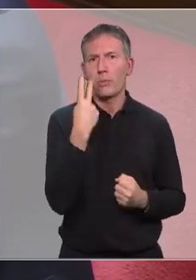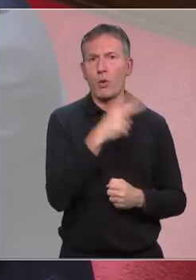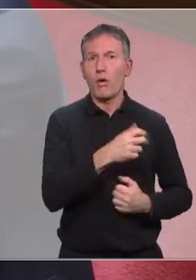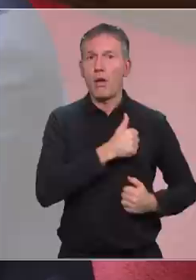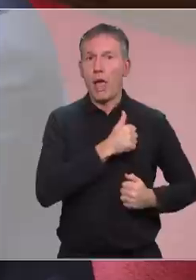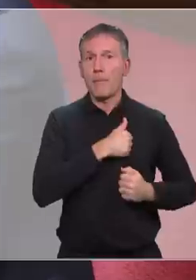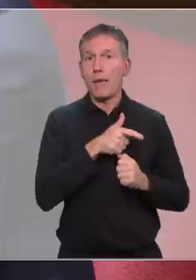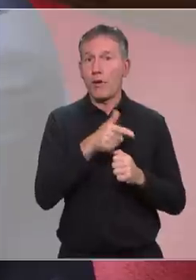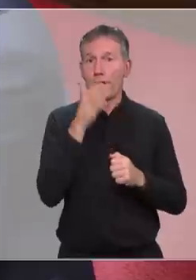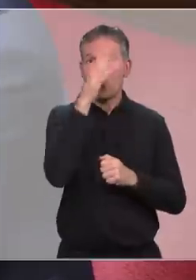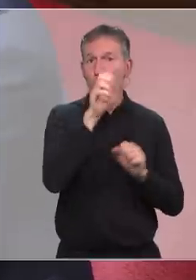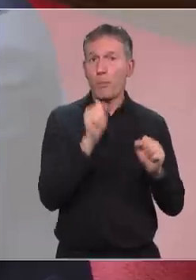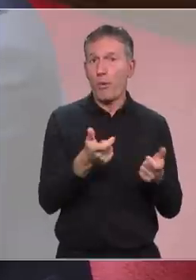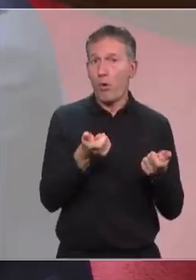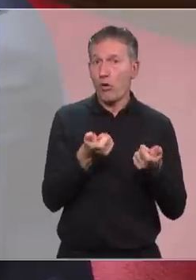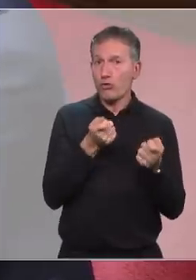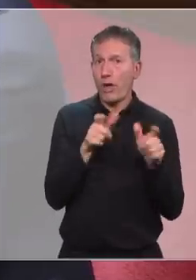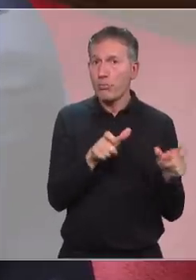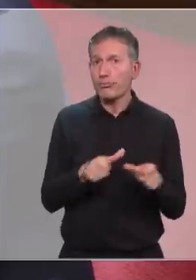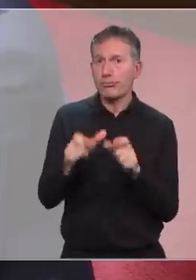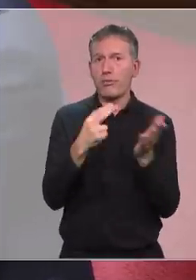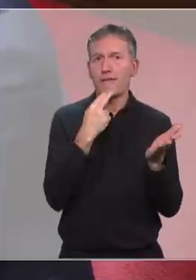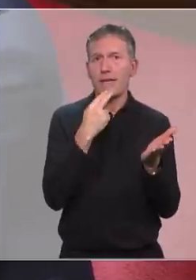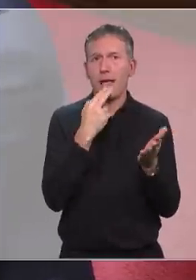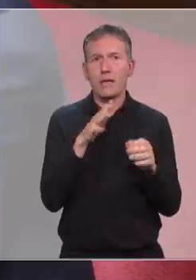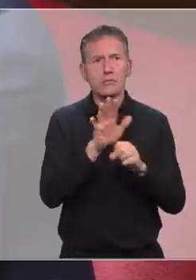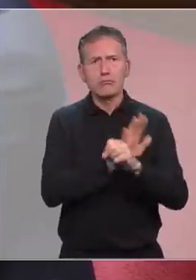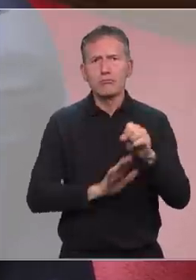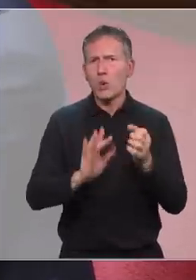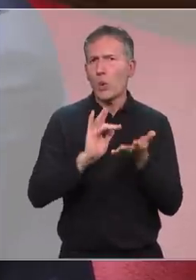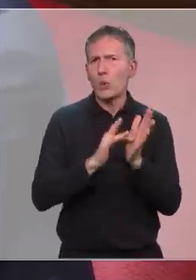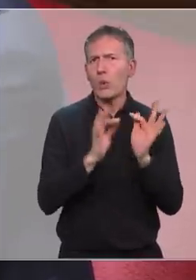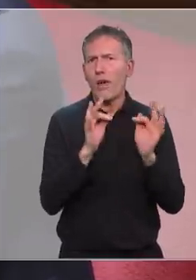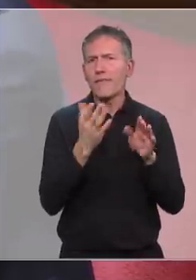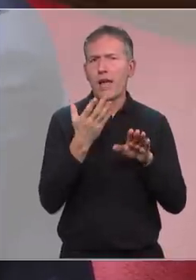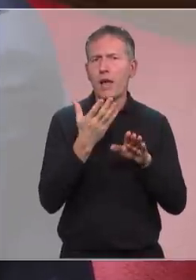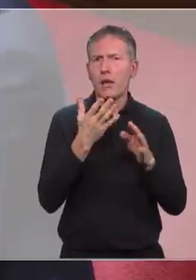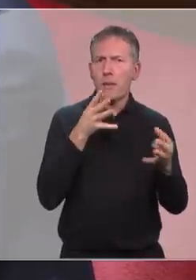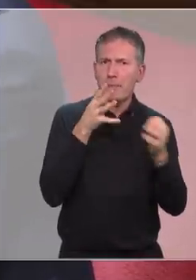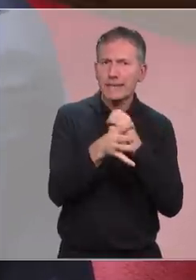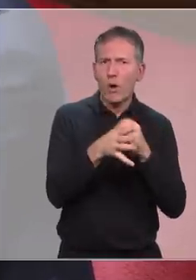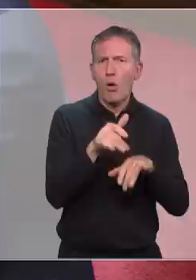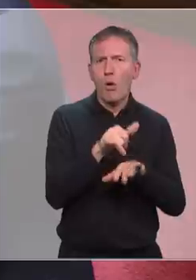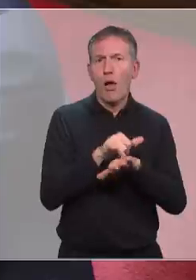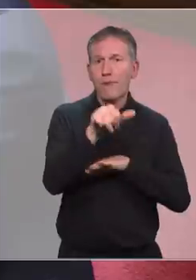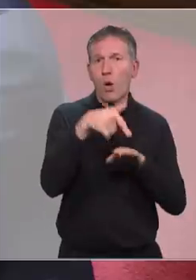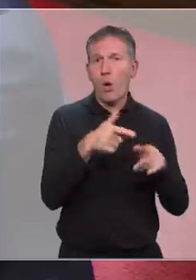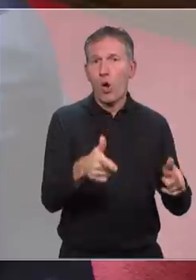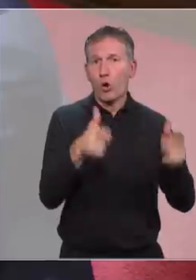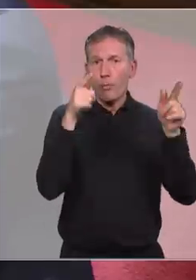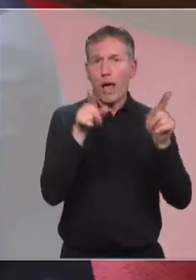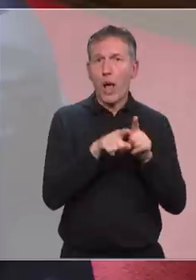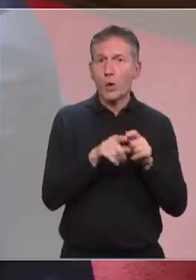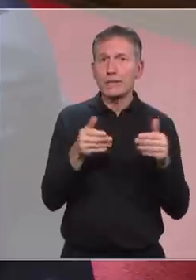pour être demain en mesure d'agir efficacement sur tout le spectre des missions aériennes de combat, y compris la